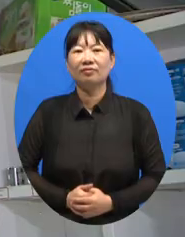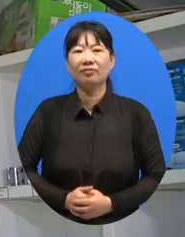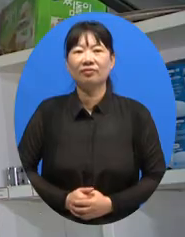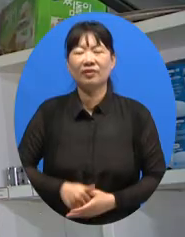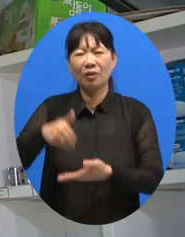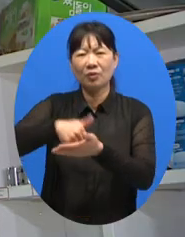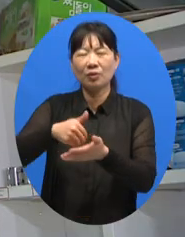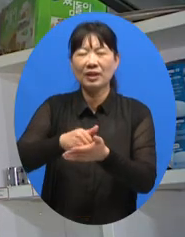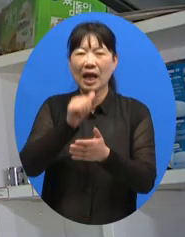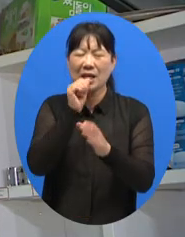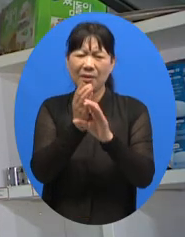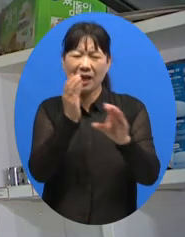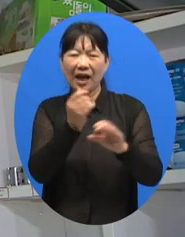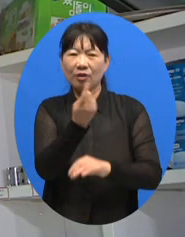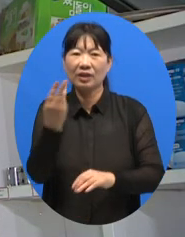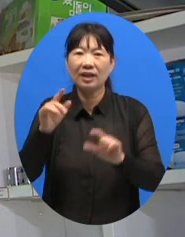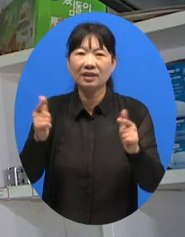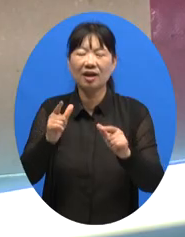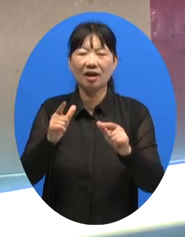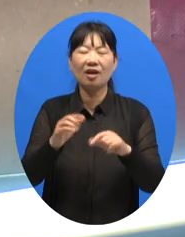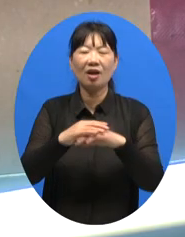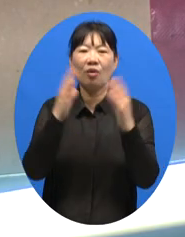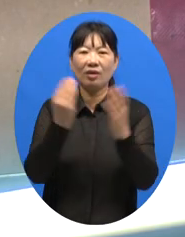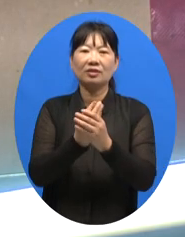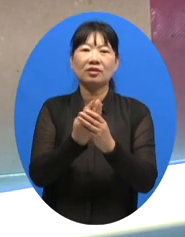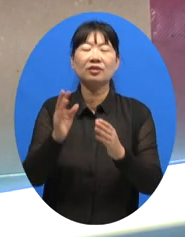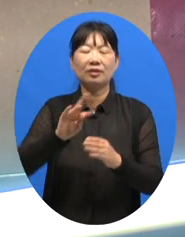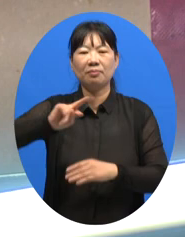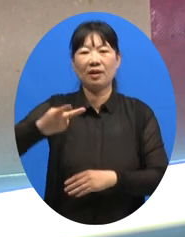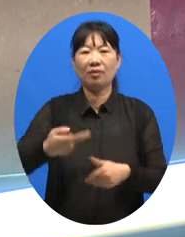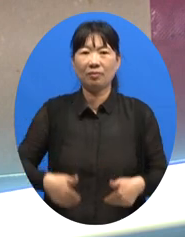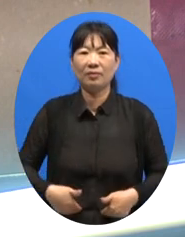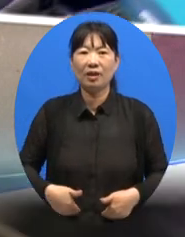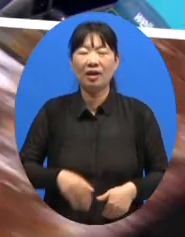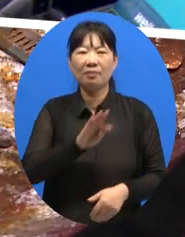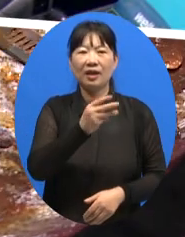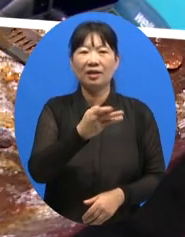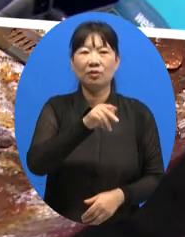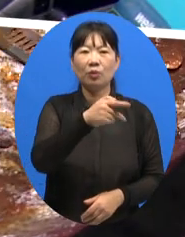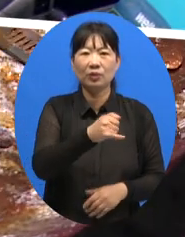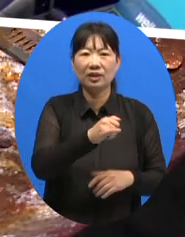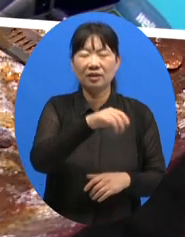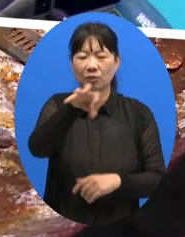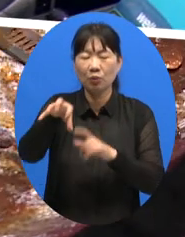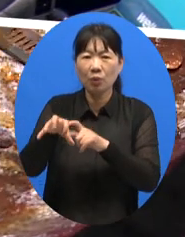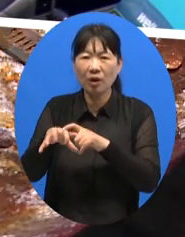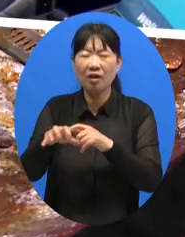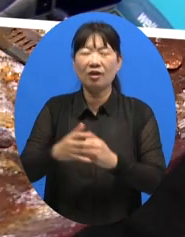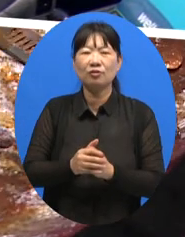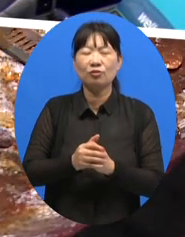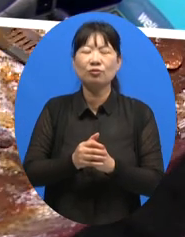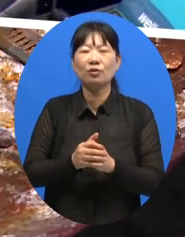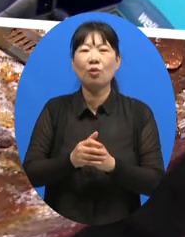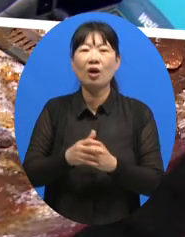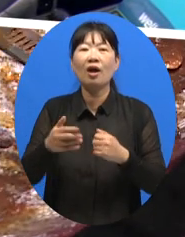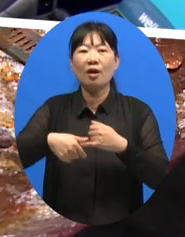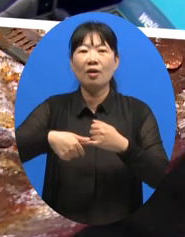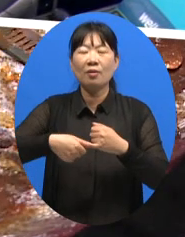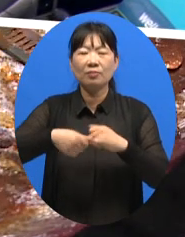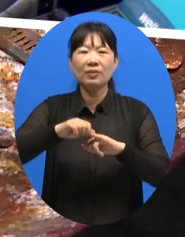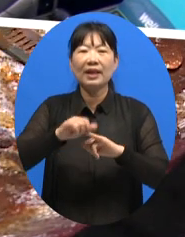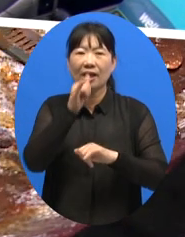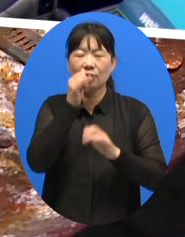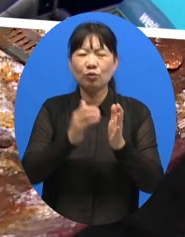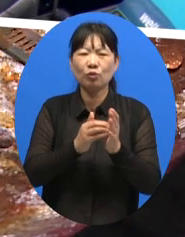놀랐어요. 노후된 배관은 한두 개가 아니라 통째로 교체해야 하는 상황. 발코니와 구조부에도 균열이 가고 주차 면적은